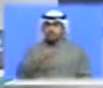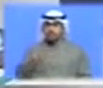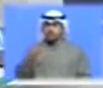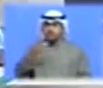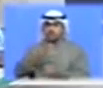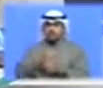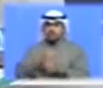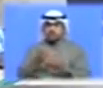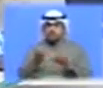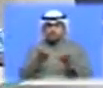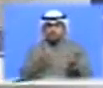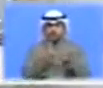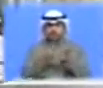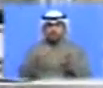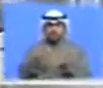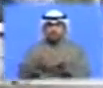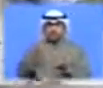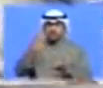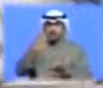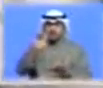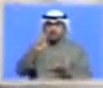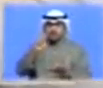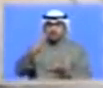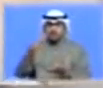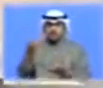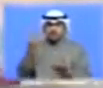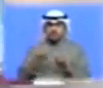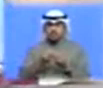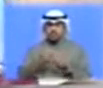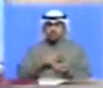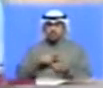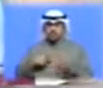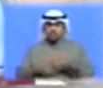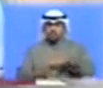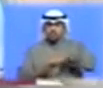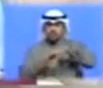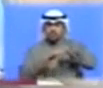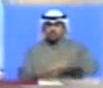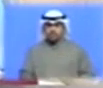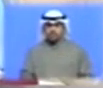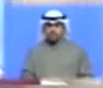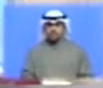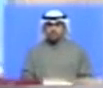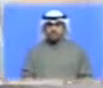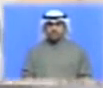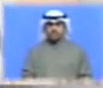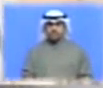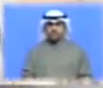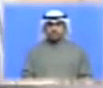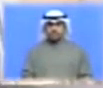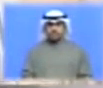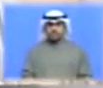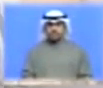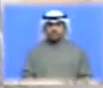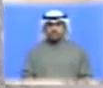واستقبل سموه حفظه الله بقصر السيف صباح اليوم سمو الشيخ جابر المبارك الحمد الصباح رئيس مجلس الوزراء.